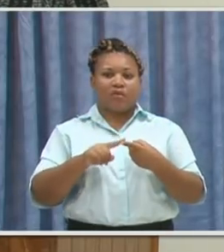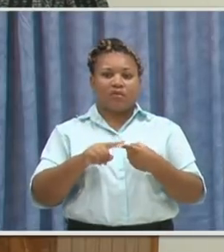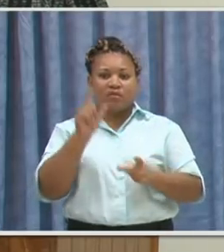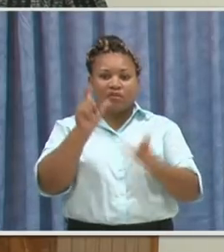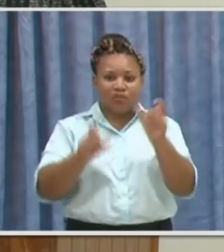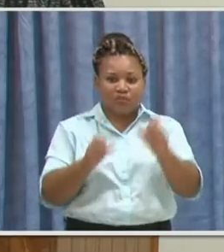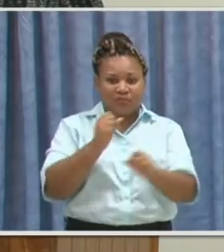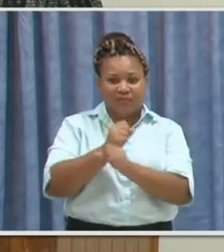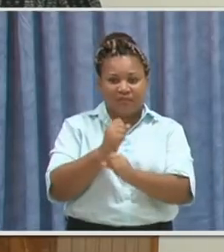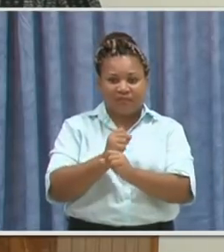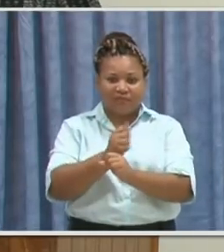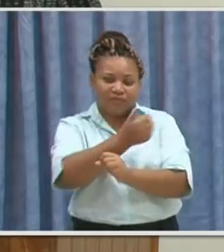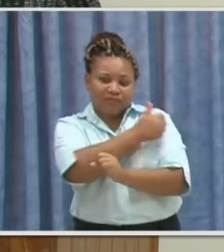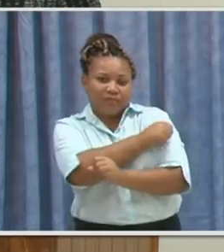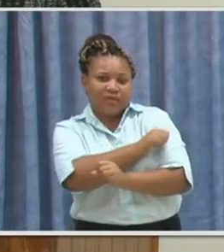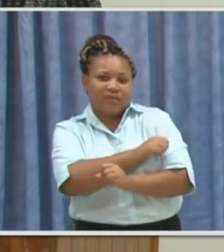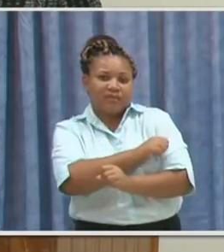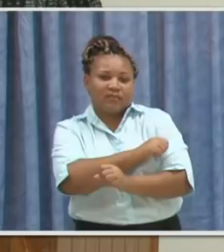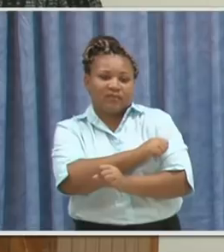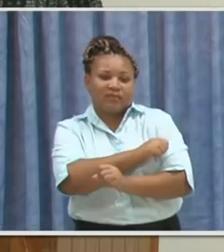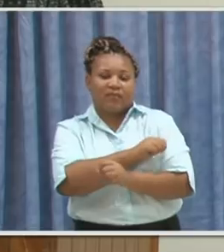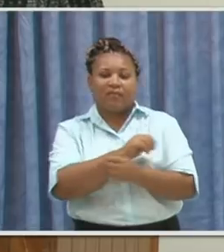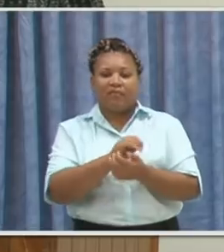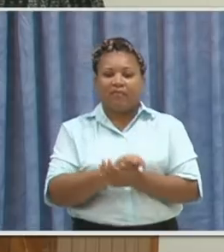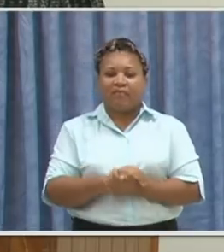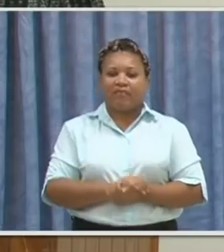staff de la santé sont affectés,